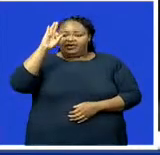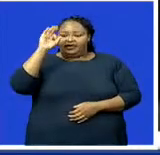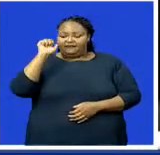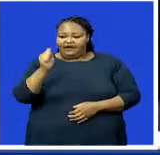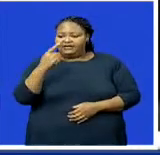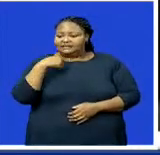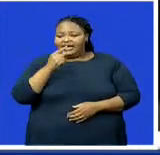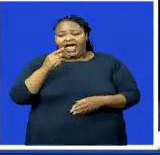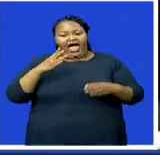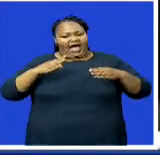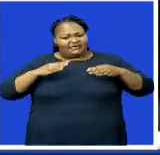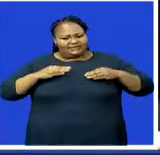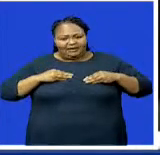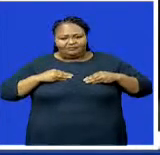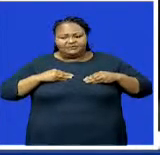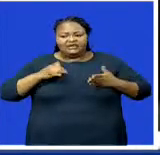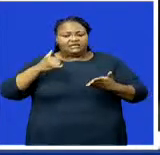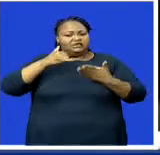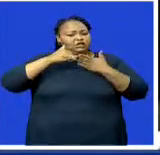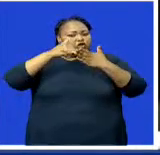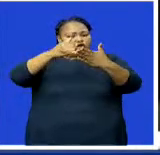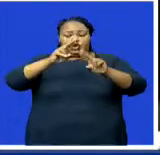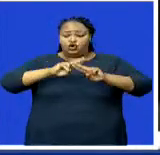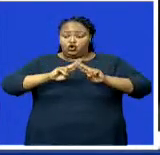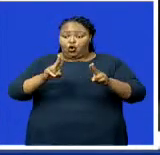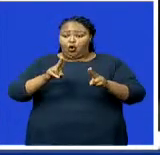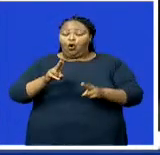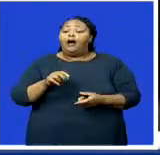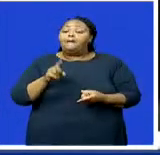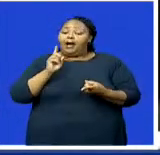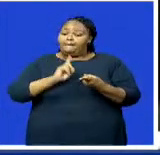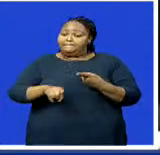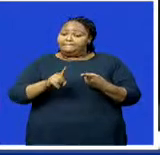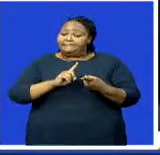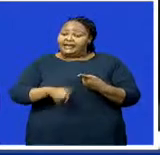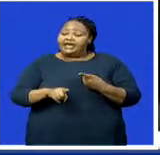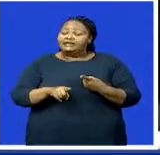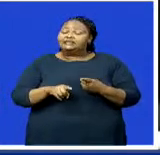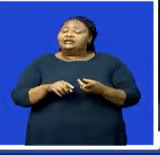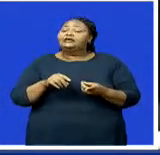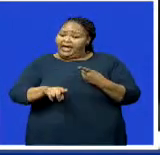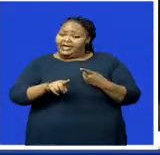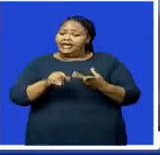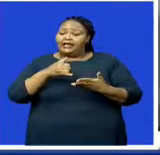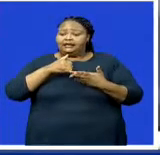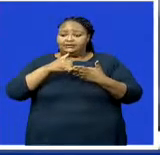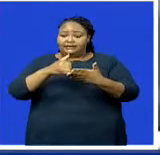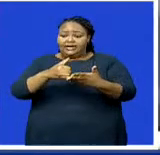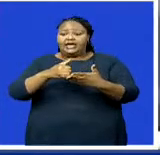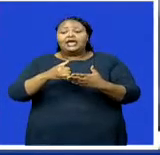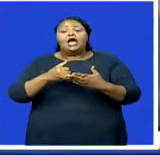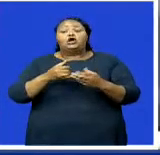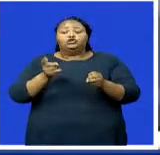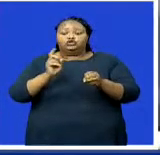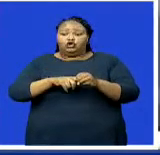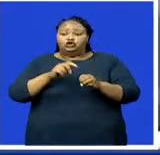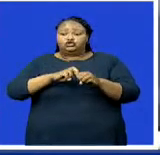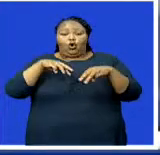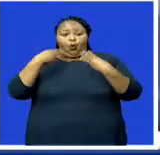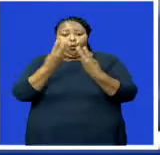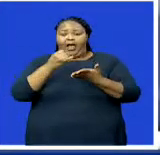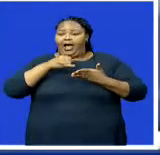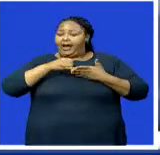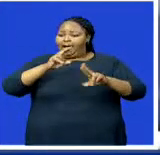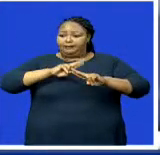kanzike labadlali batawutholakala badlala lenzebe angeke bavumelwe ukuthi badlale enzebeni yem. Kanzike amacembu lafaka ekhathi